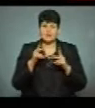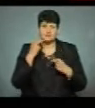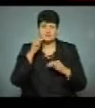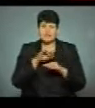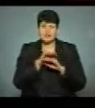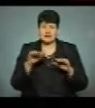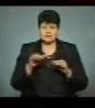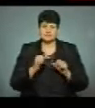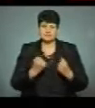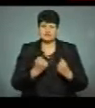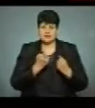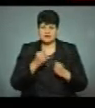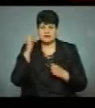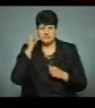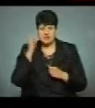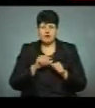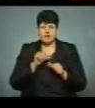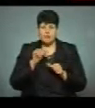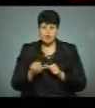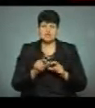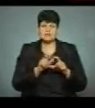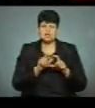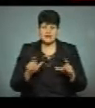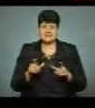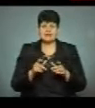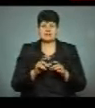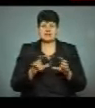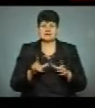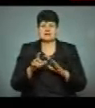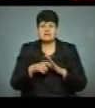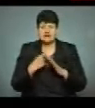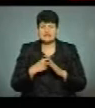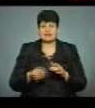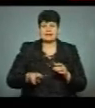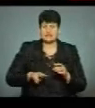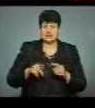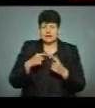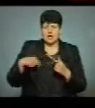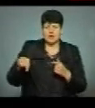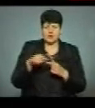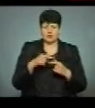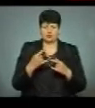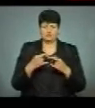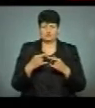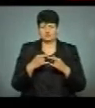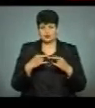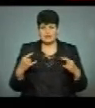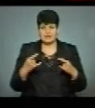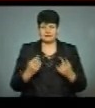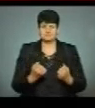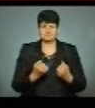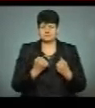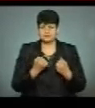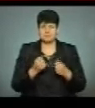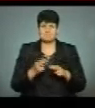безпеки навчання дітей у позашкільних закладах освіти області, дізнавалися їхні директори на круглому столі «Безпечне позашкілля».